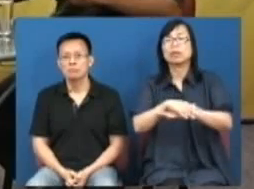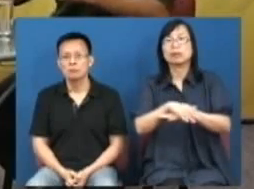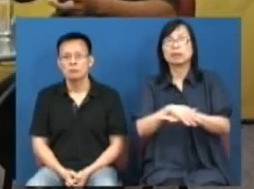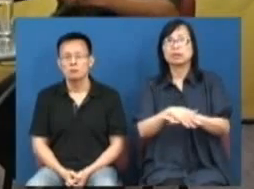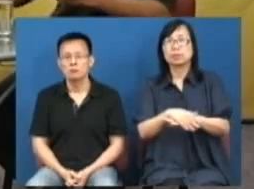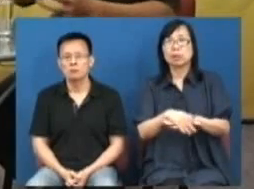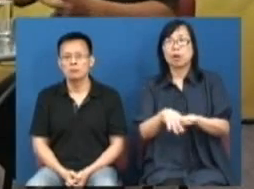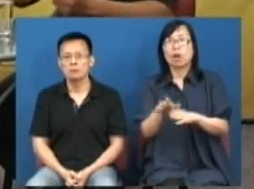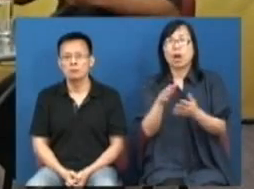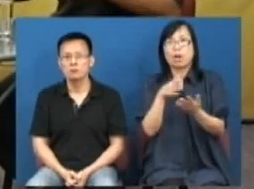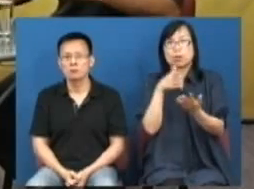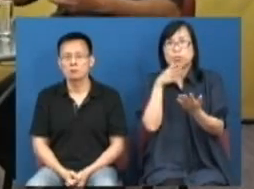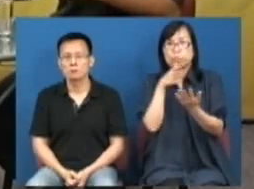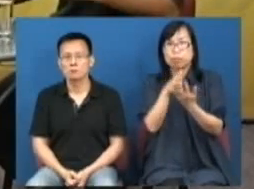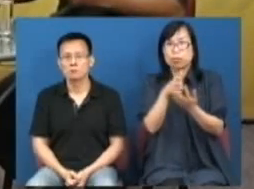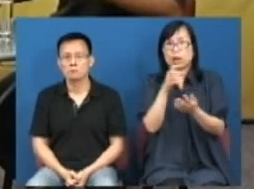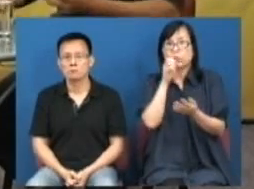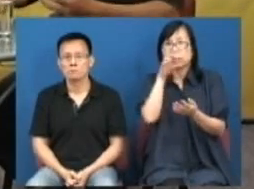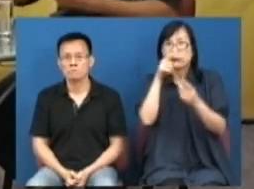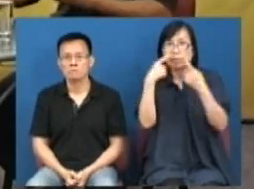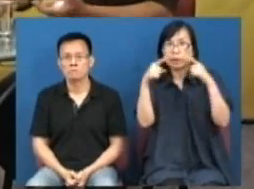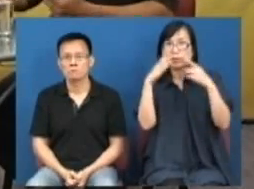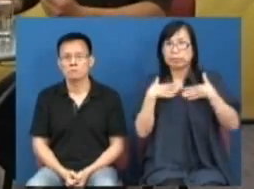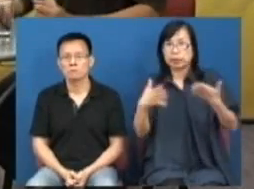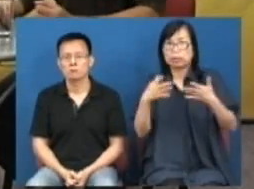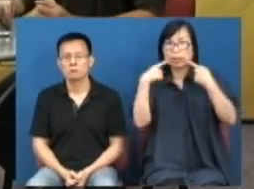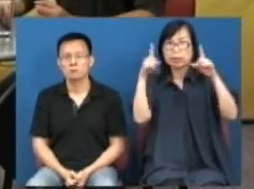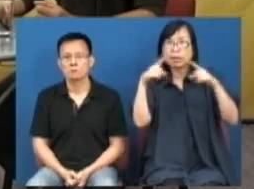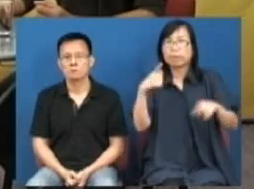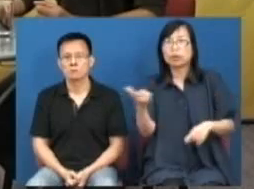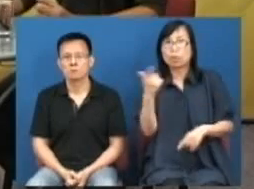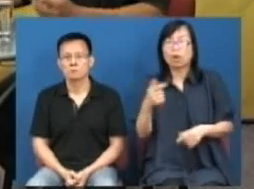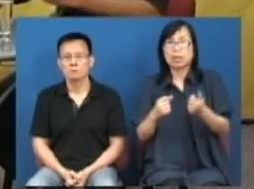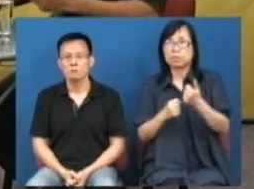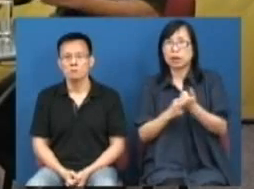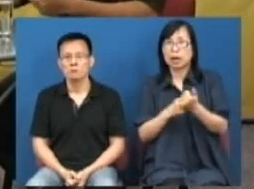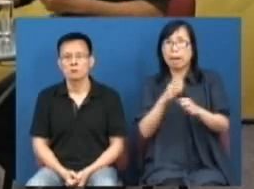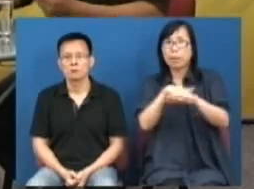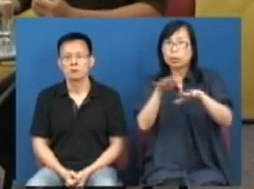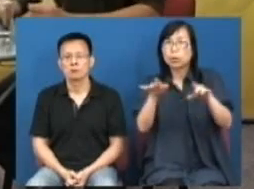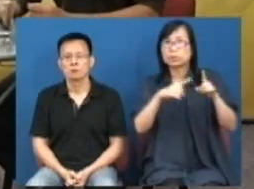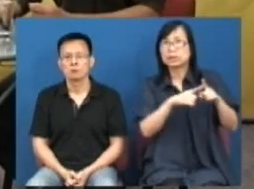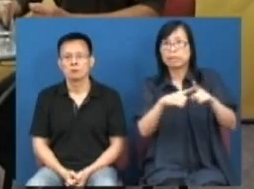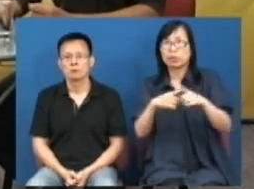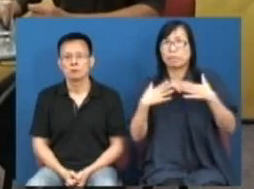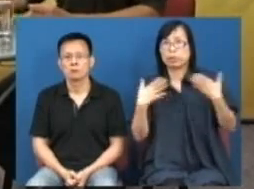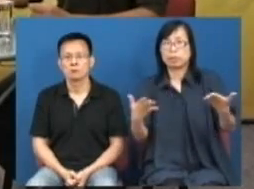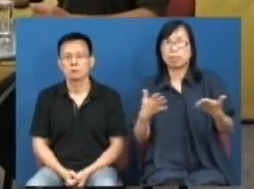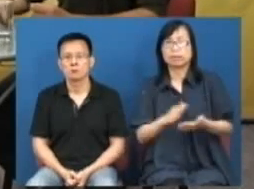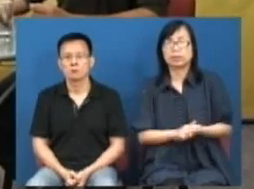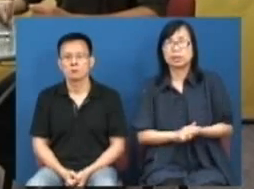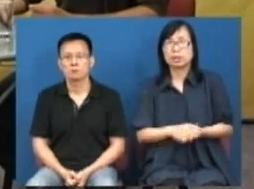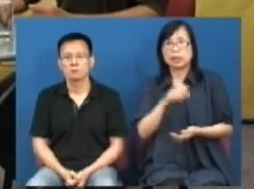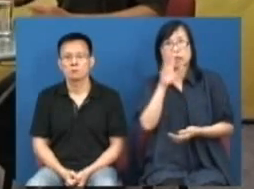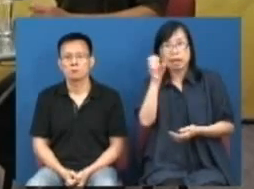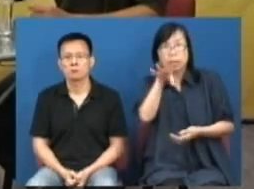較主流的聲音，或者表達意見的聲音比較多，都是一些的支持民主，或者普羅大眾的市民 去表達。咁你講得